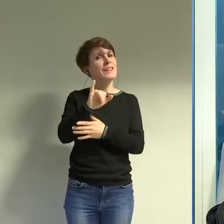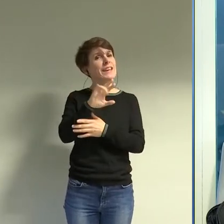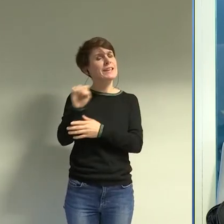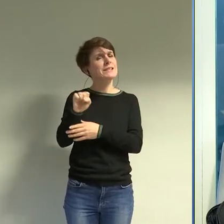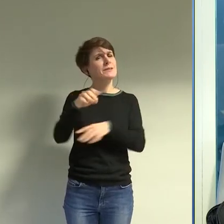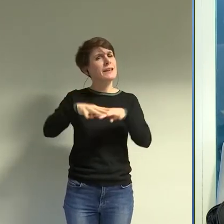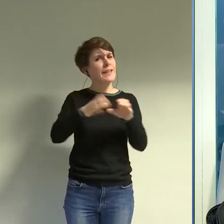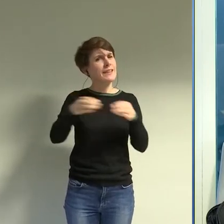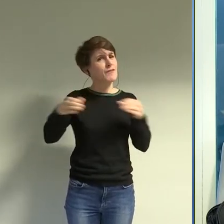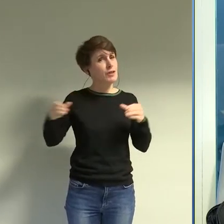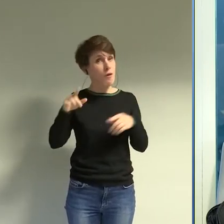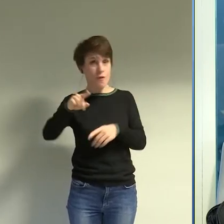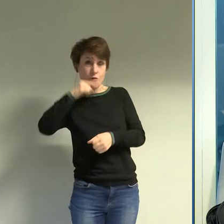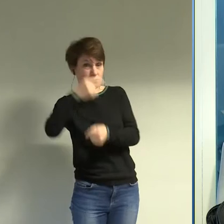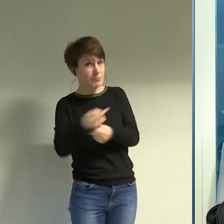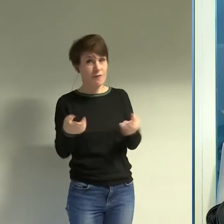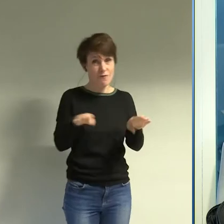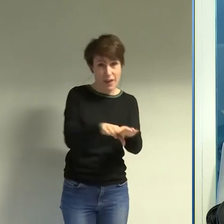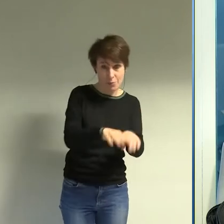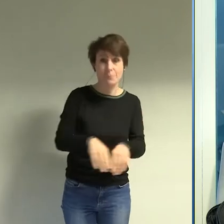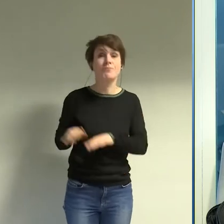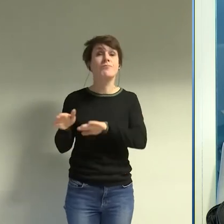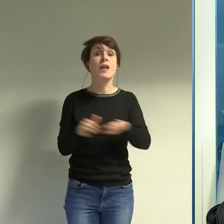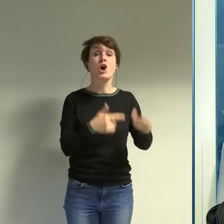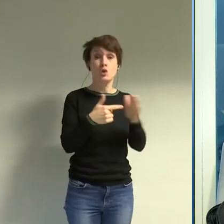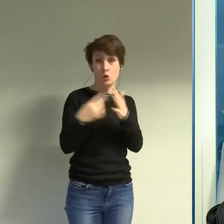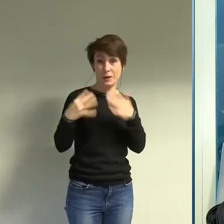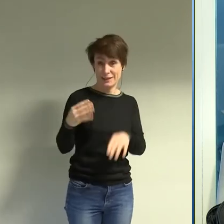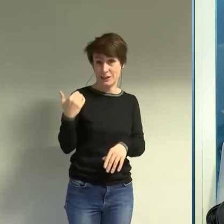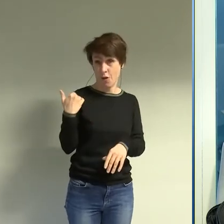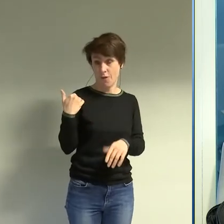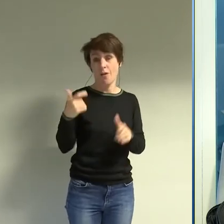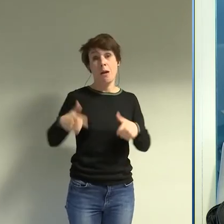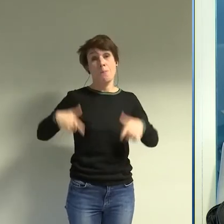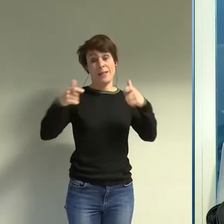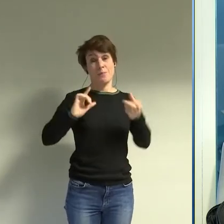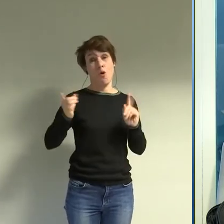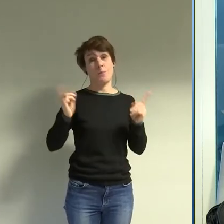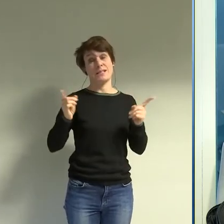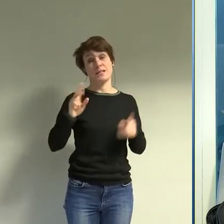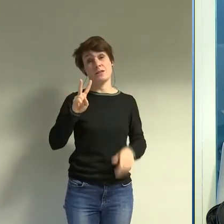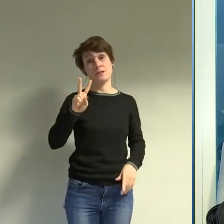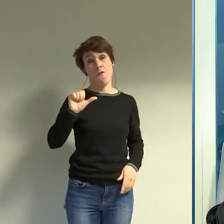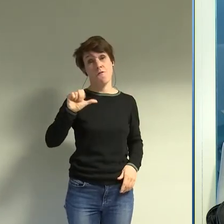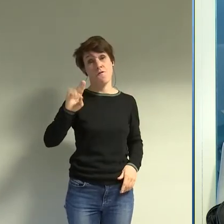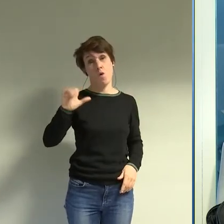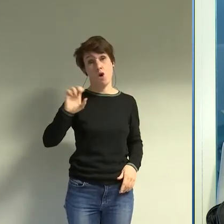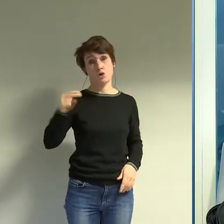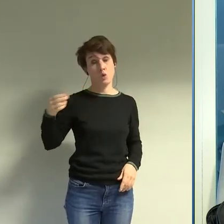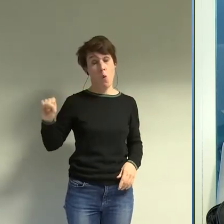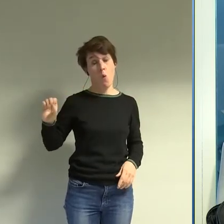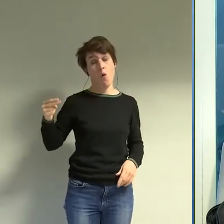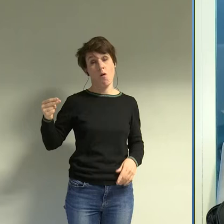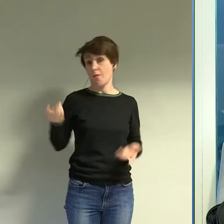en 2019 vous avez fermer la piscine vaucanson qui s'écroule doucement à son tour tous les élèves du primaire ne peuvent plus